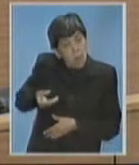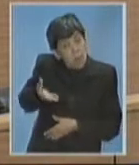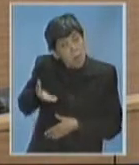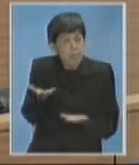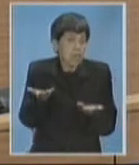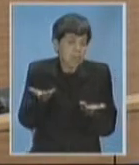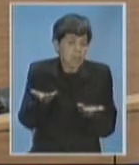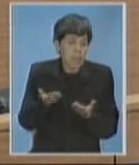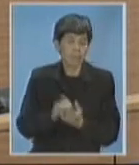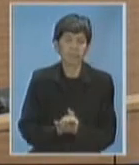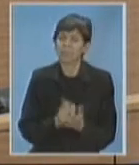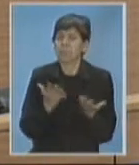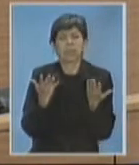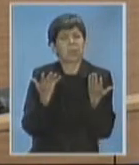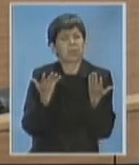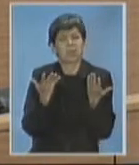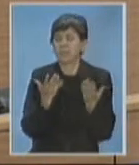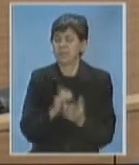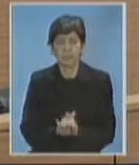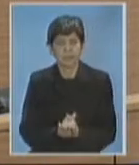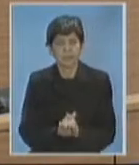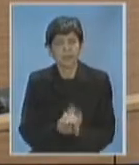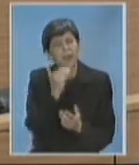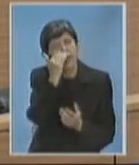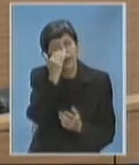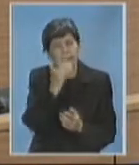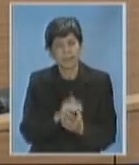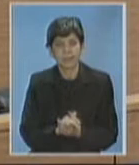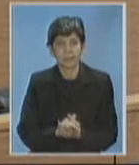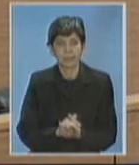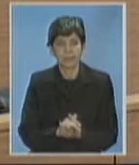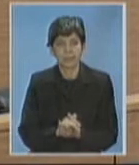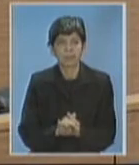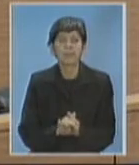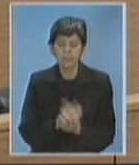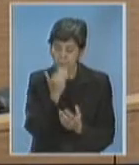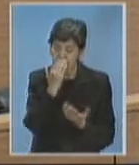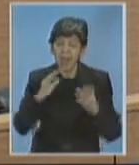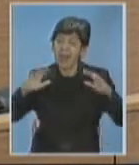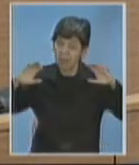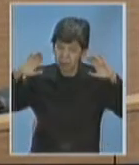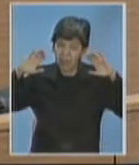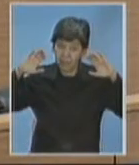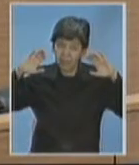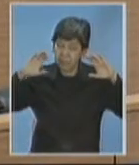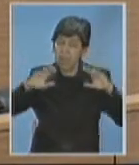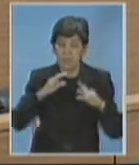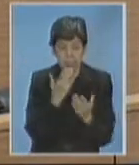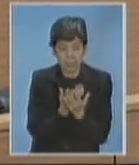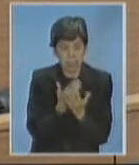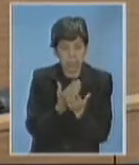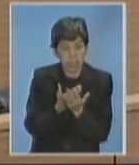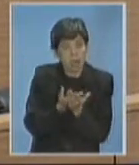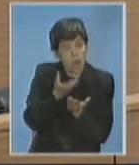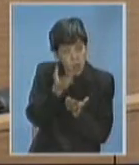ไม่ก็ไม่มีเพราะอะไรครับท่านประธานก็เพราะว่ารัฐบาล ม่ได้จัดงบประม